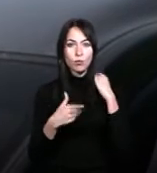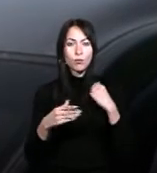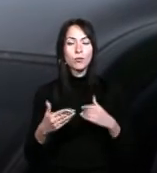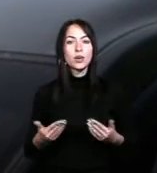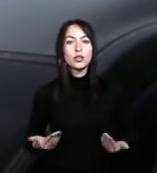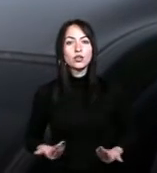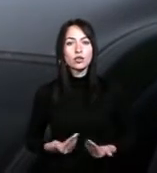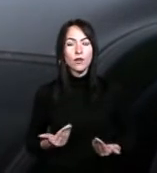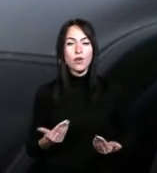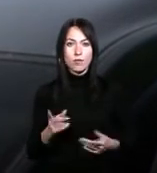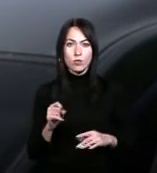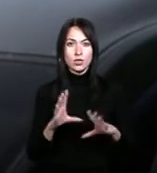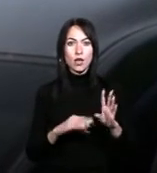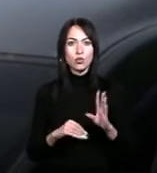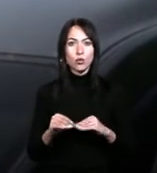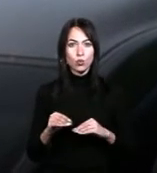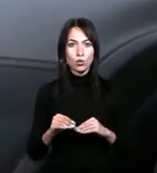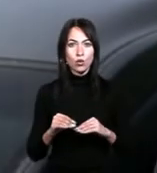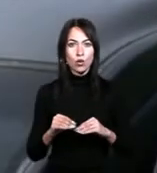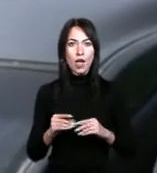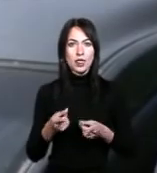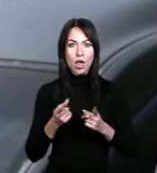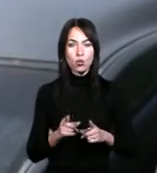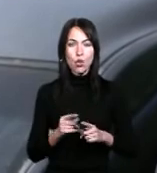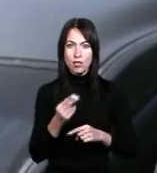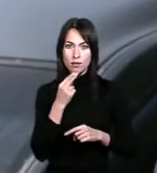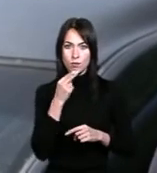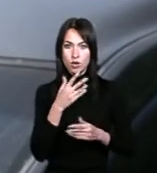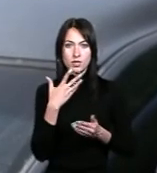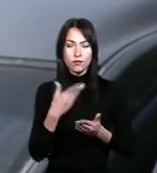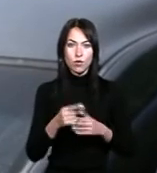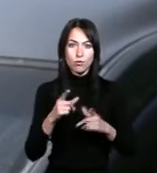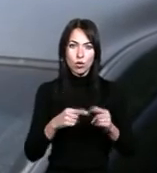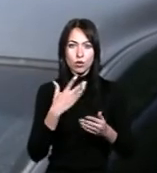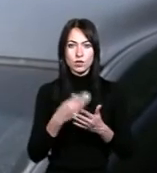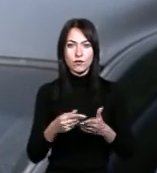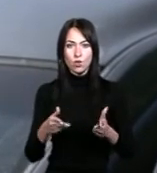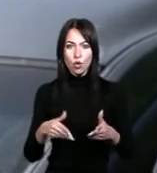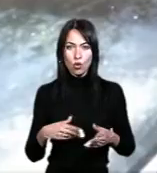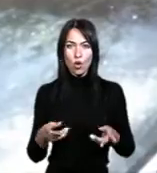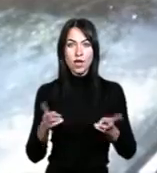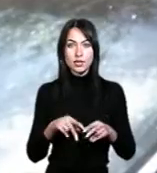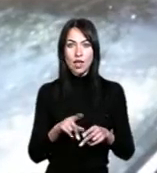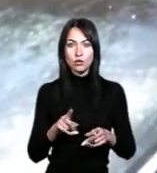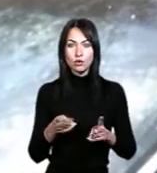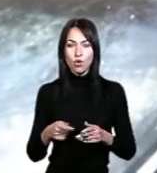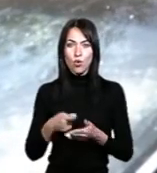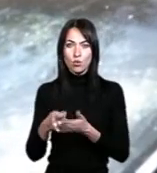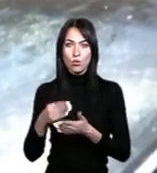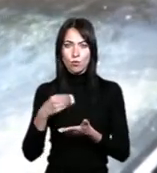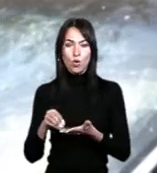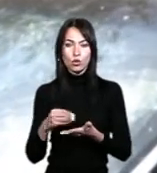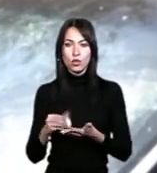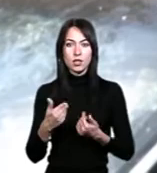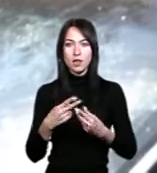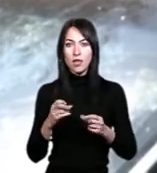мене сміття майже немає. Ми живемо за рахунок натуральних продуктів. Своє молоко, свій город, залишками годуємо поросят. Я